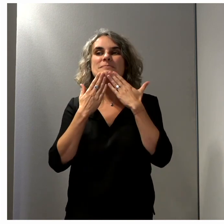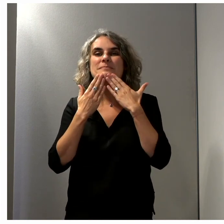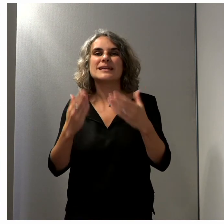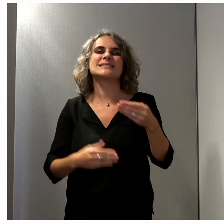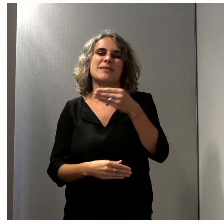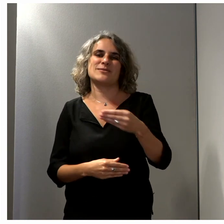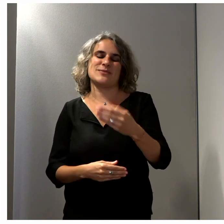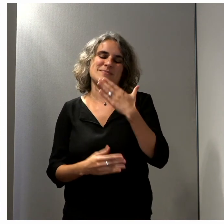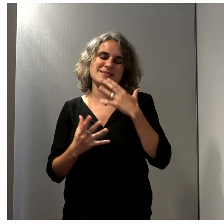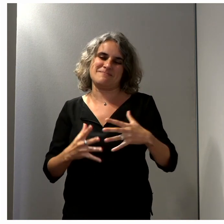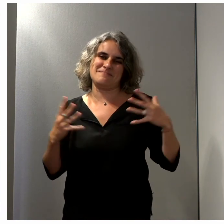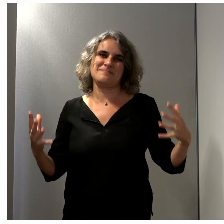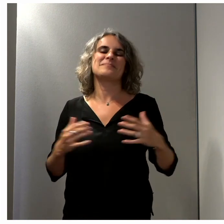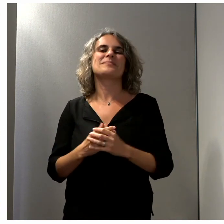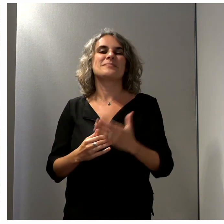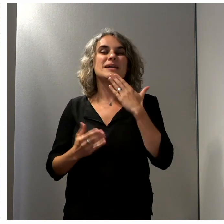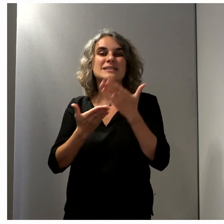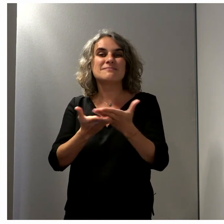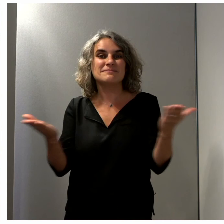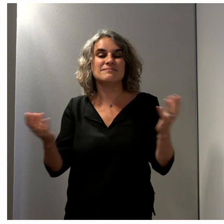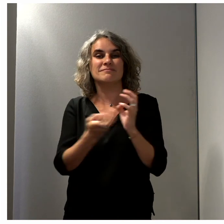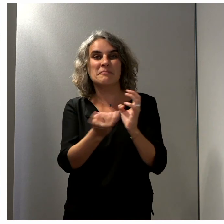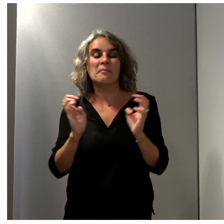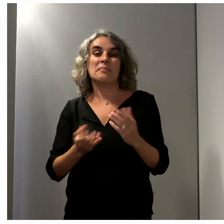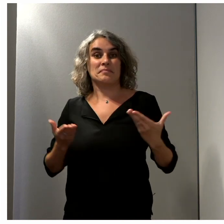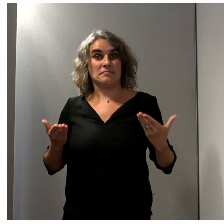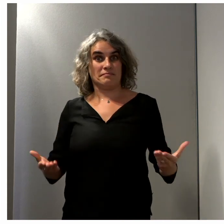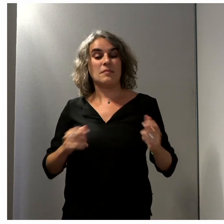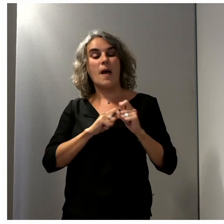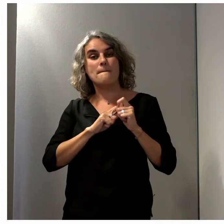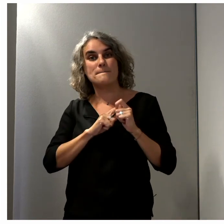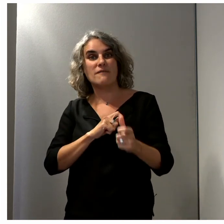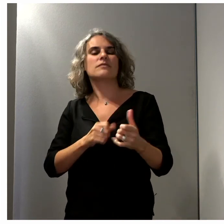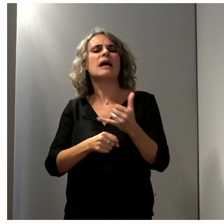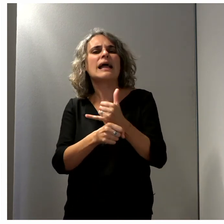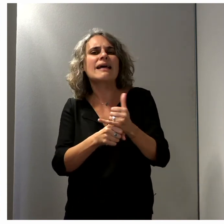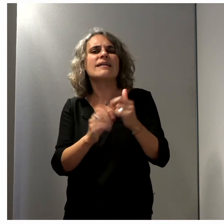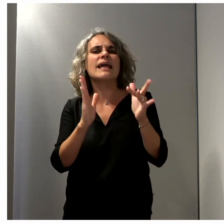à toutes et à tous pour cette table ronde. On vous donne rendez-vous tout de suite pour la séquence suivante, donc un café